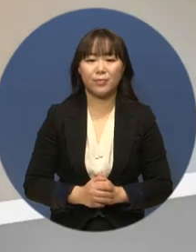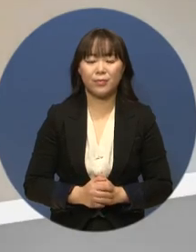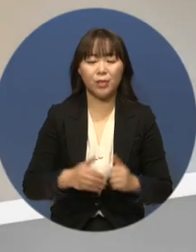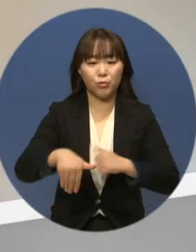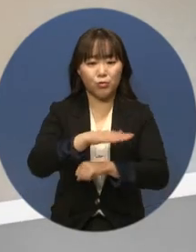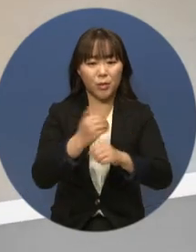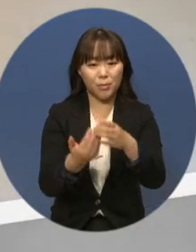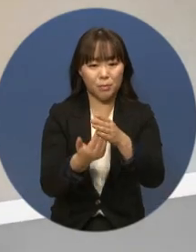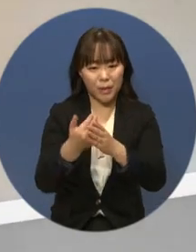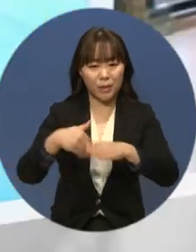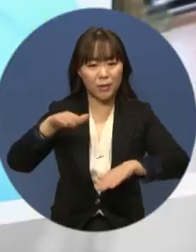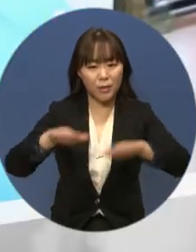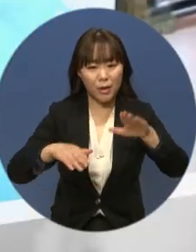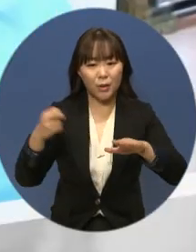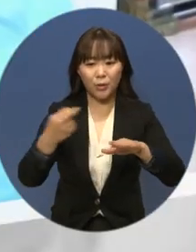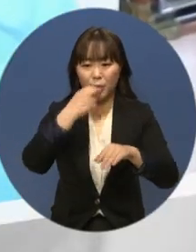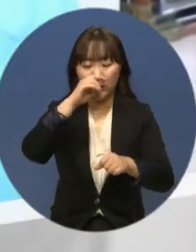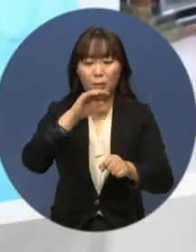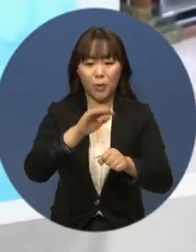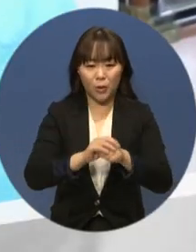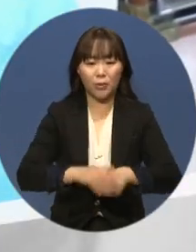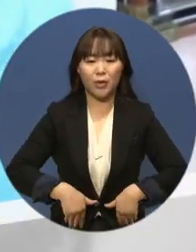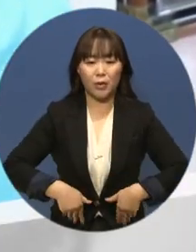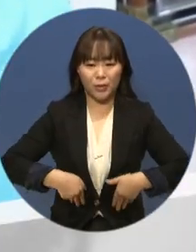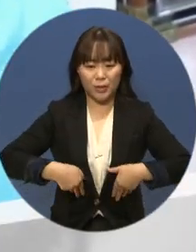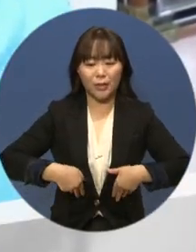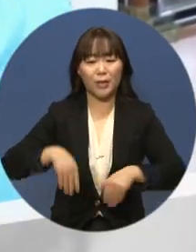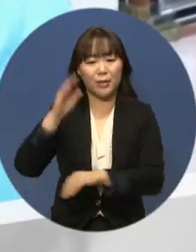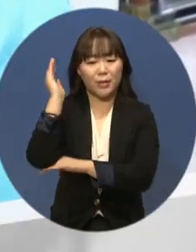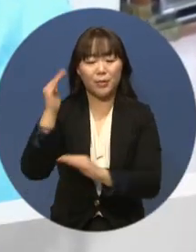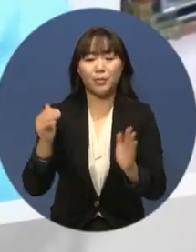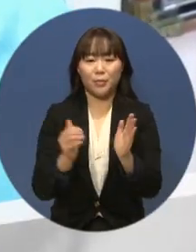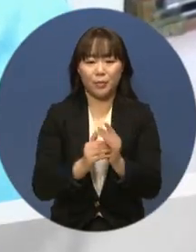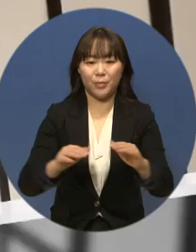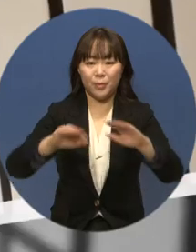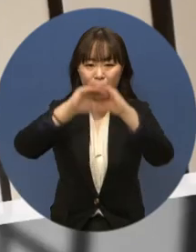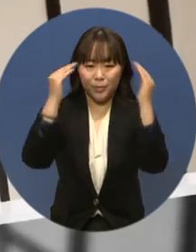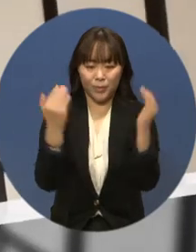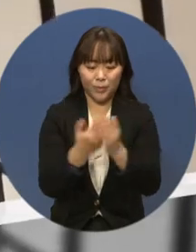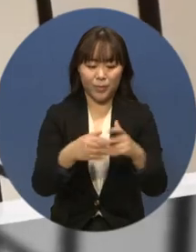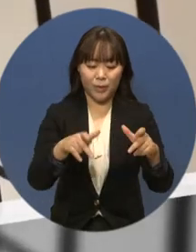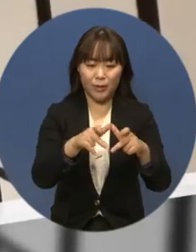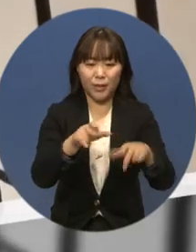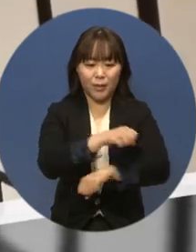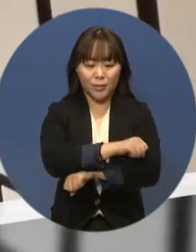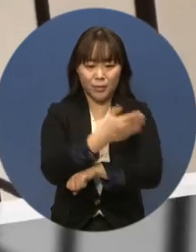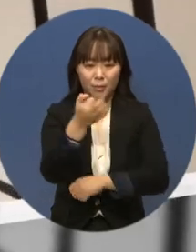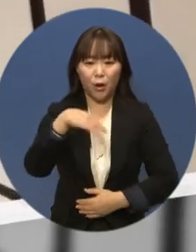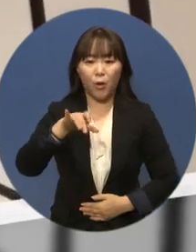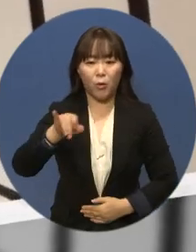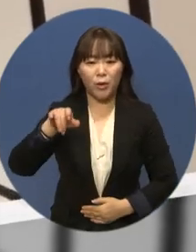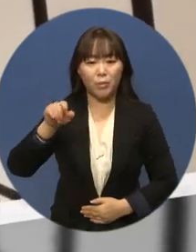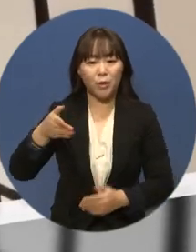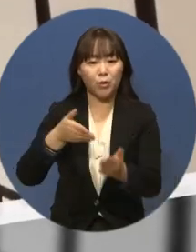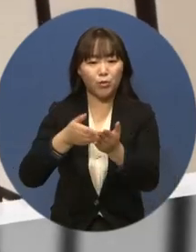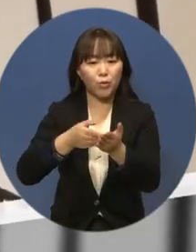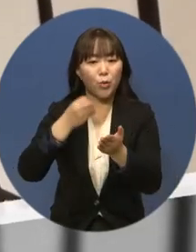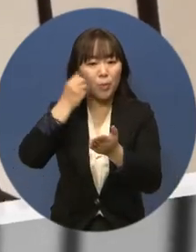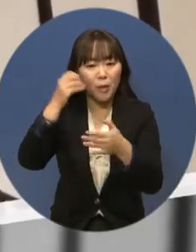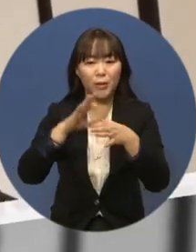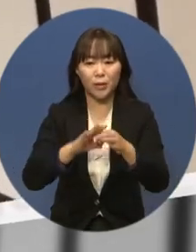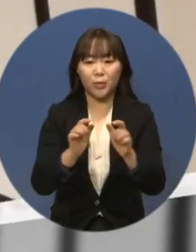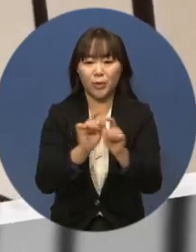우리 주변에서 일어나는 불공정한 사례부터 억울한 사연, 따뜻한 미담까지 장애인신문과 웰페어